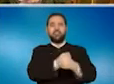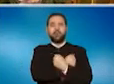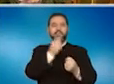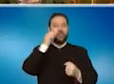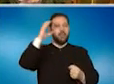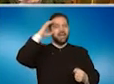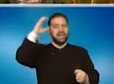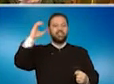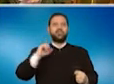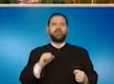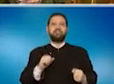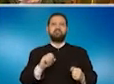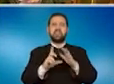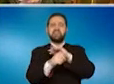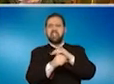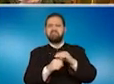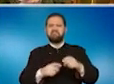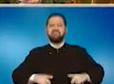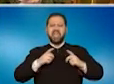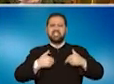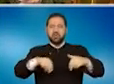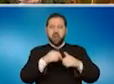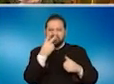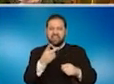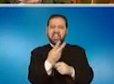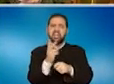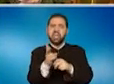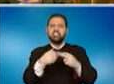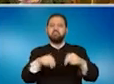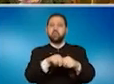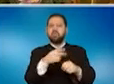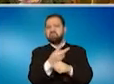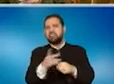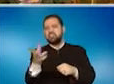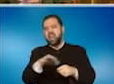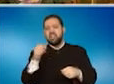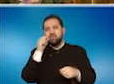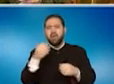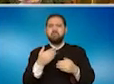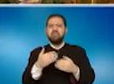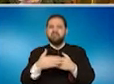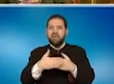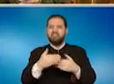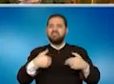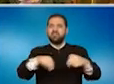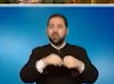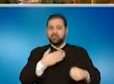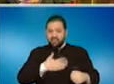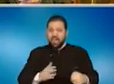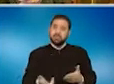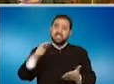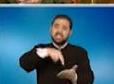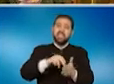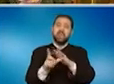Bun regăsit, dragi telespectatori! E o realitate faptul că greșim noi, ne greșesc și alții și încercăm, ne dorim să